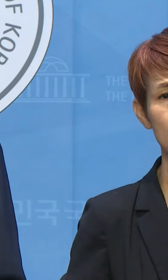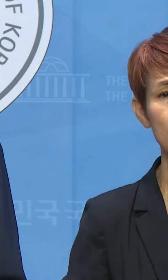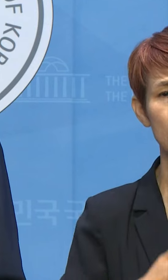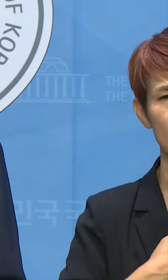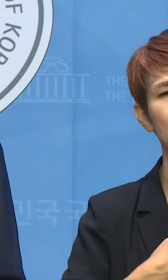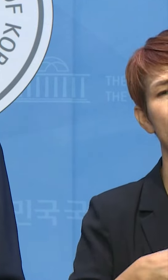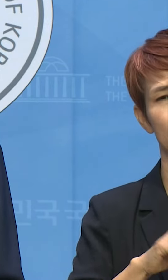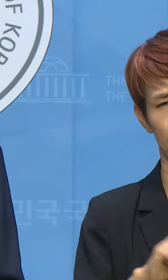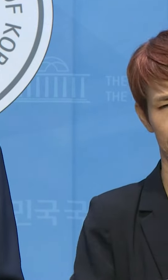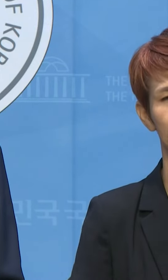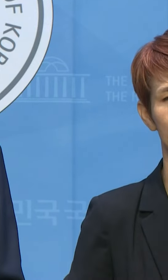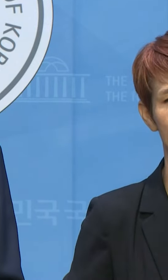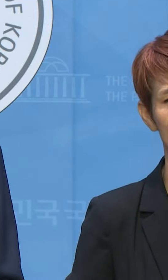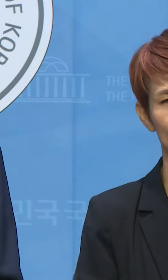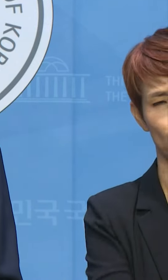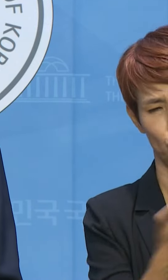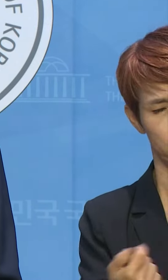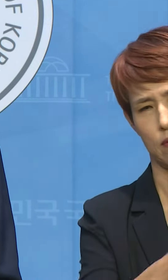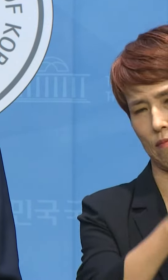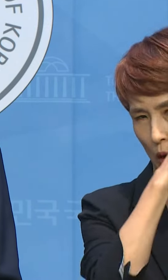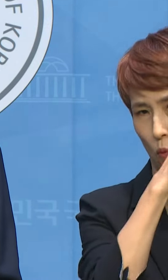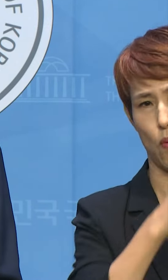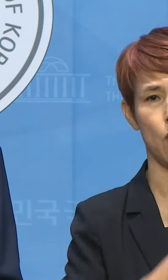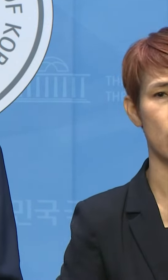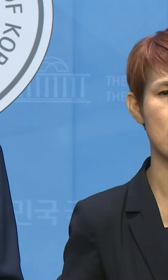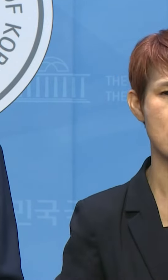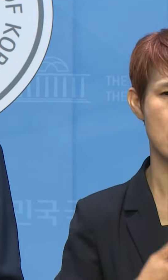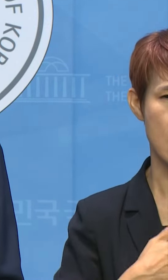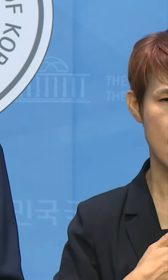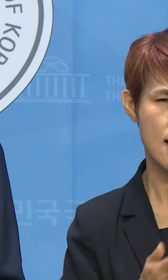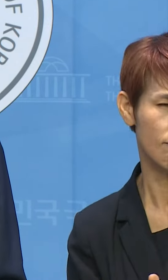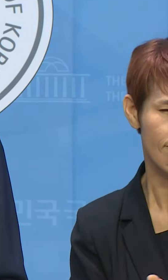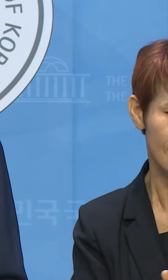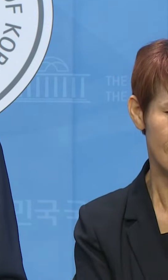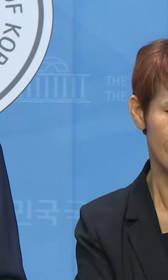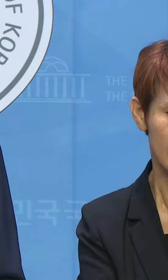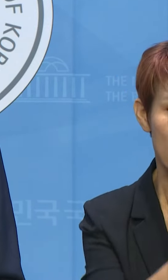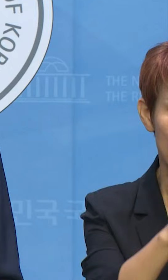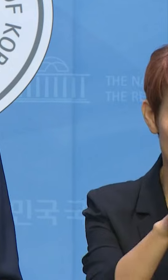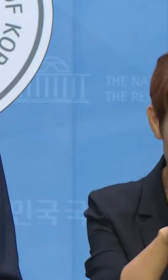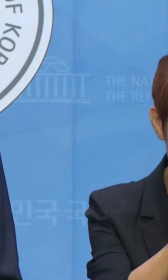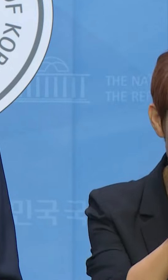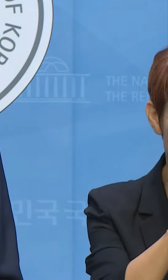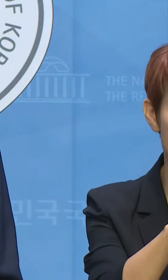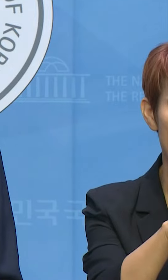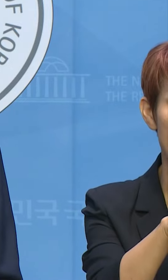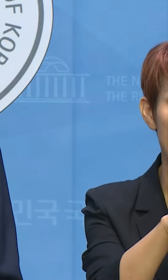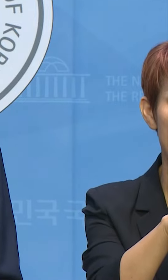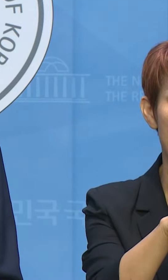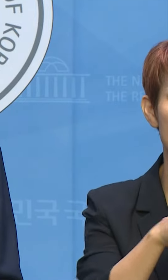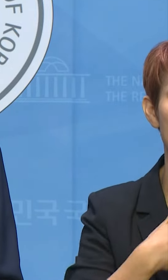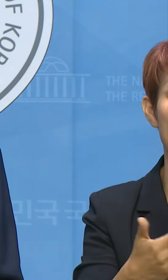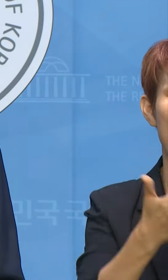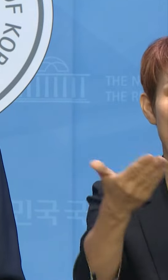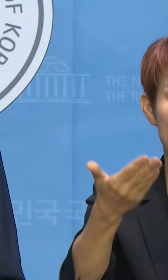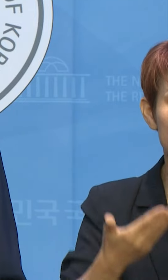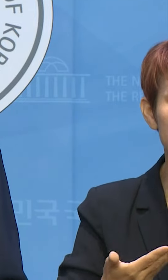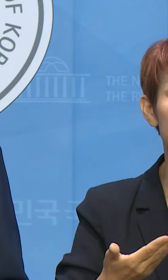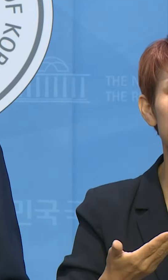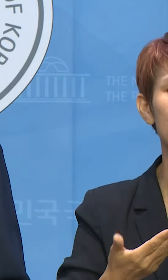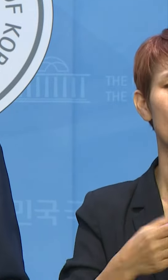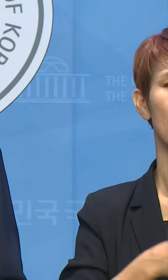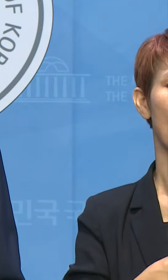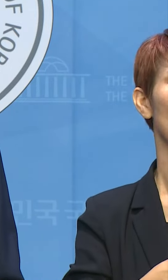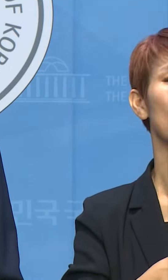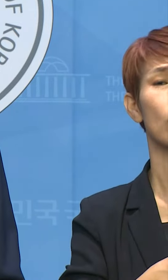제 심정입니다 제가 백척간두에서 진일보할 때 뛰어내리는 저를 받아주신 분들이 바로 우리